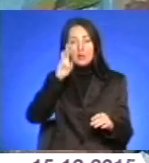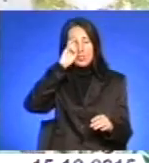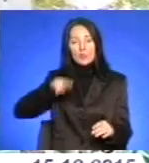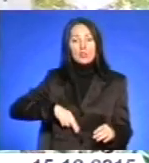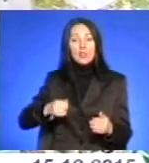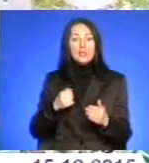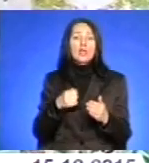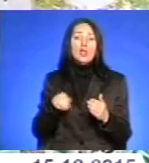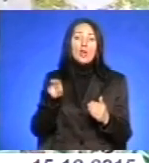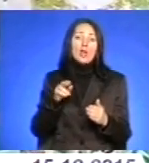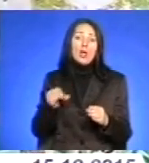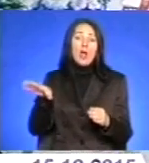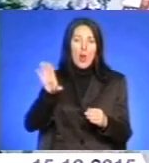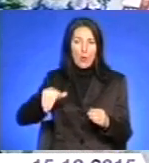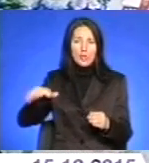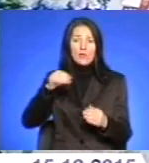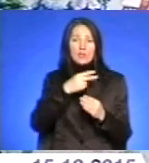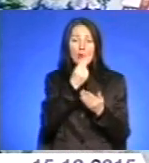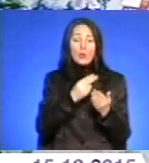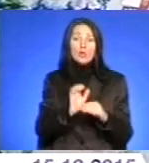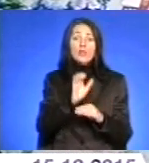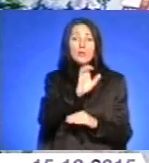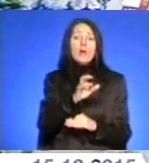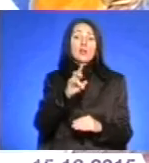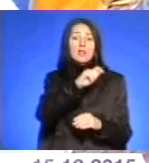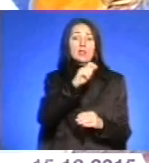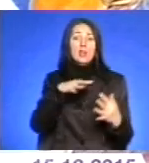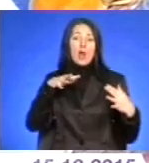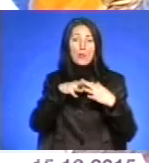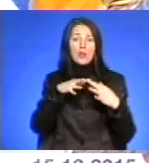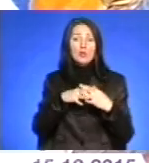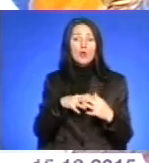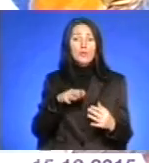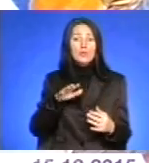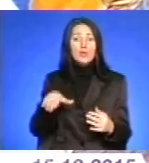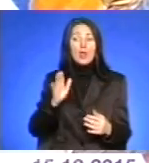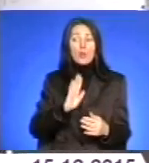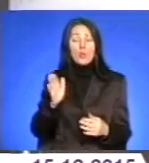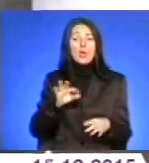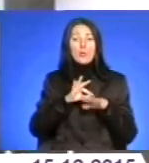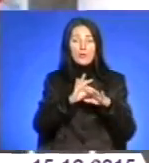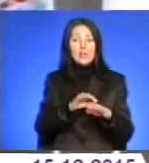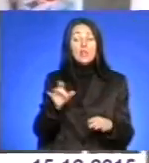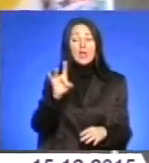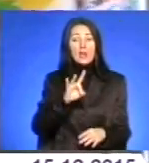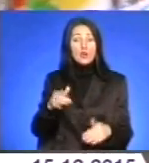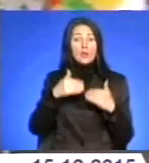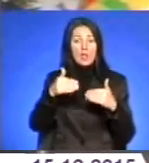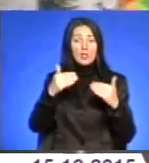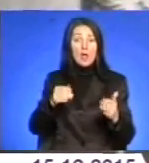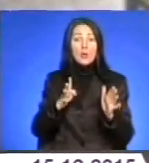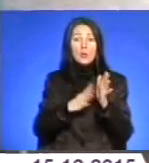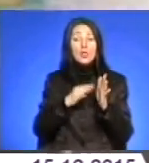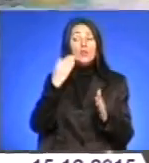передову. Взагалі по області спочатку були проведені районні етапи і по 9 кращих робіт, по 3 роботи в кожній номінації,